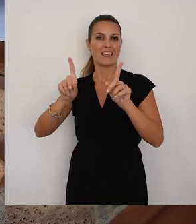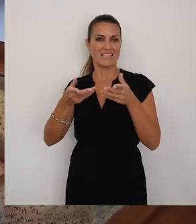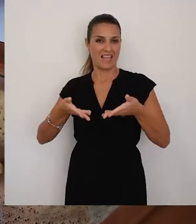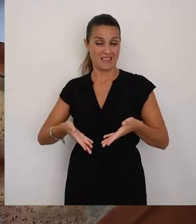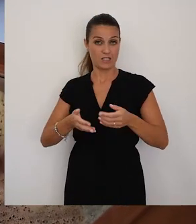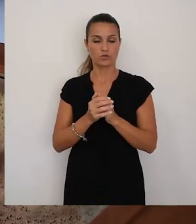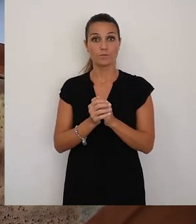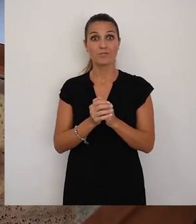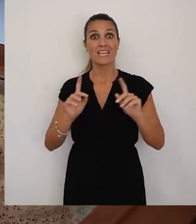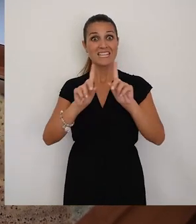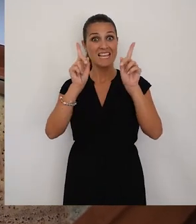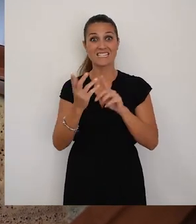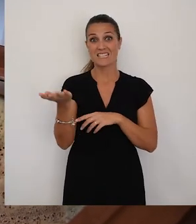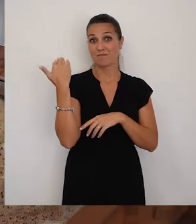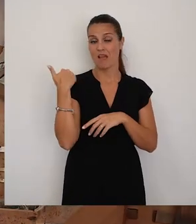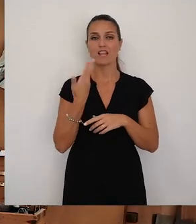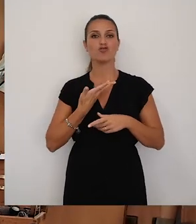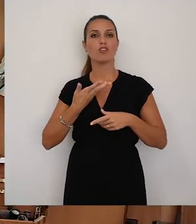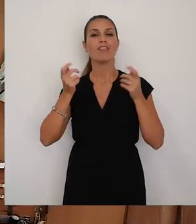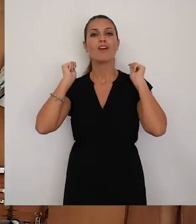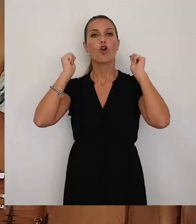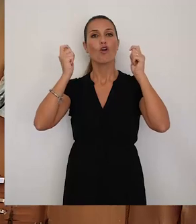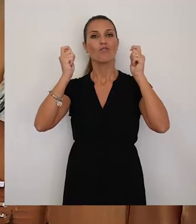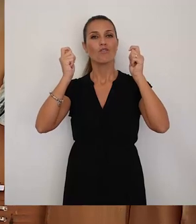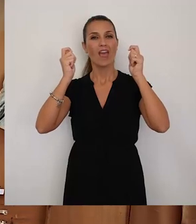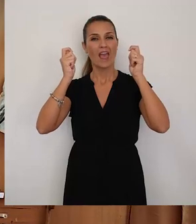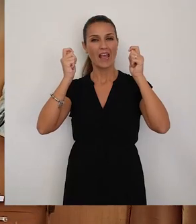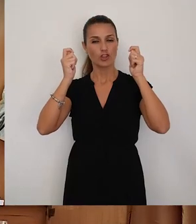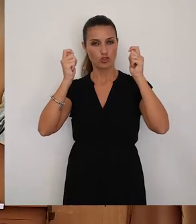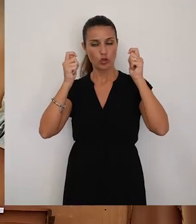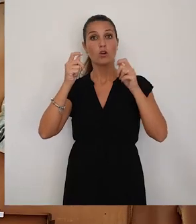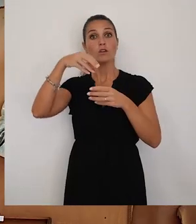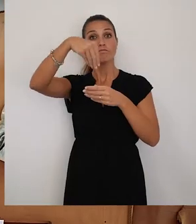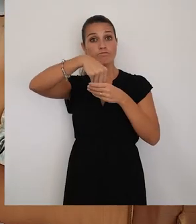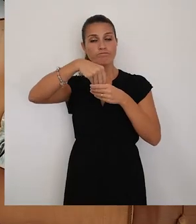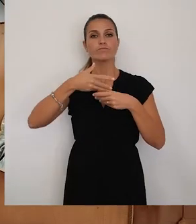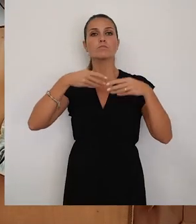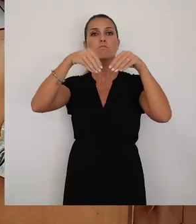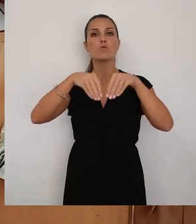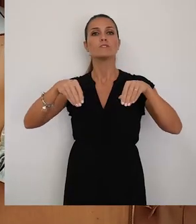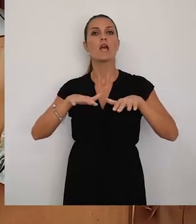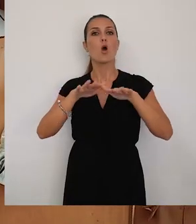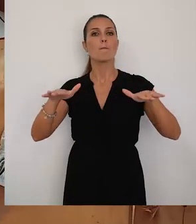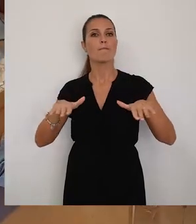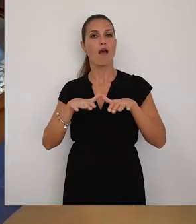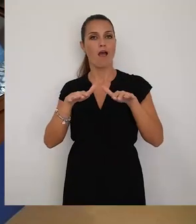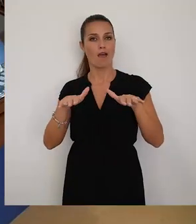Alle spalle della chiesa sorge l'ex convento dei Frati Minori, edificio che ospita all'interno il Museo del